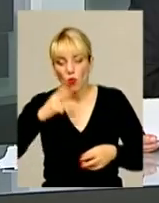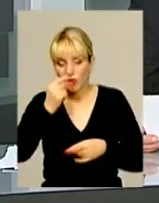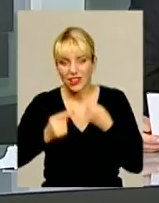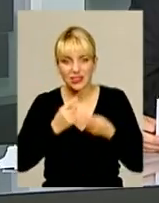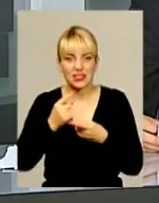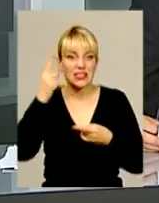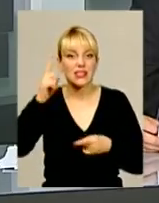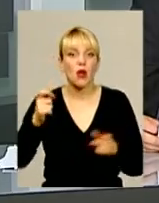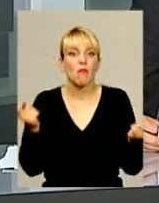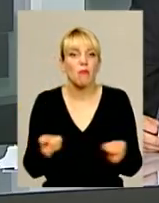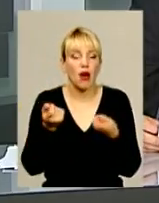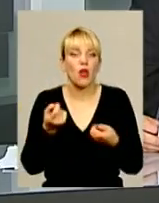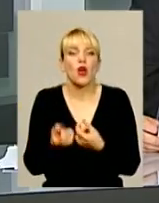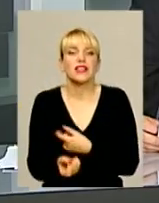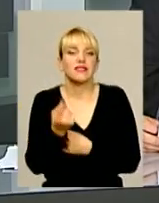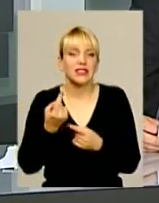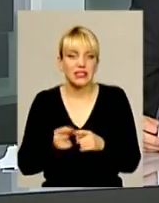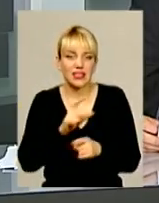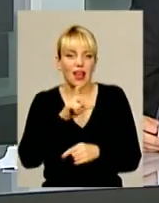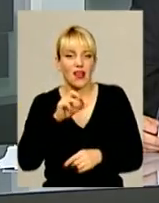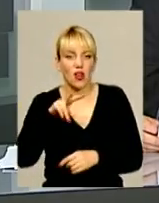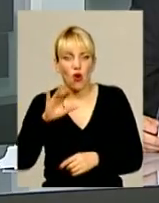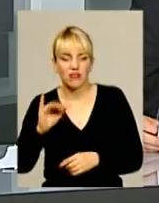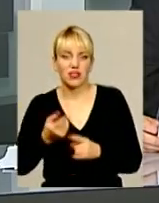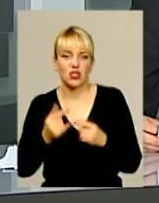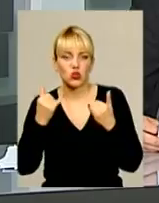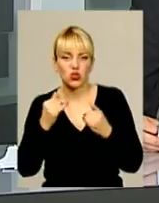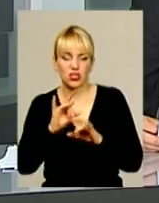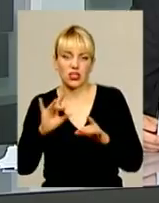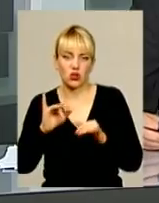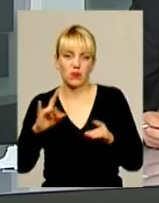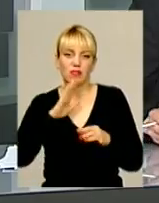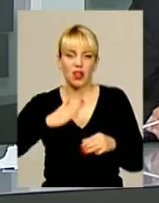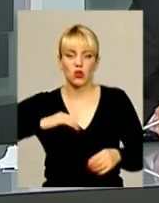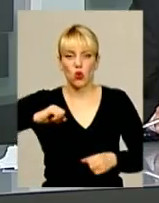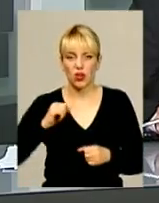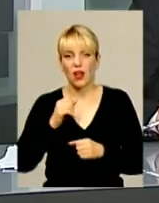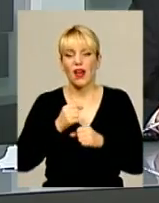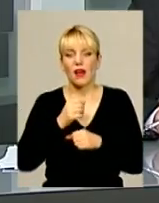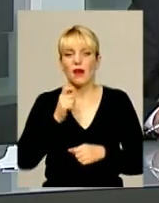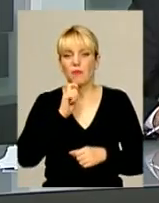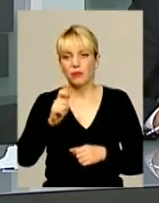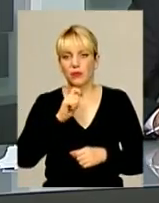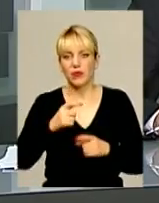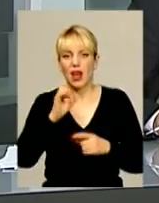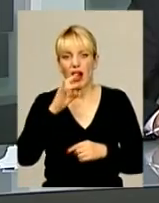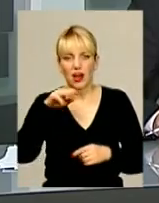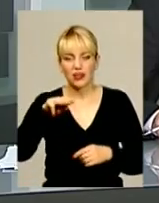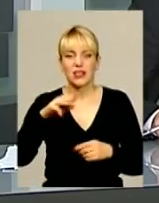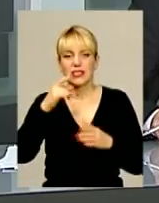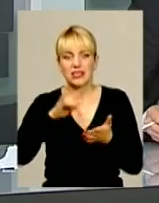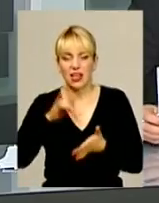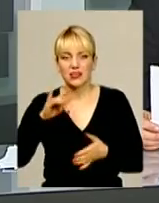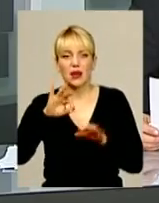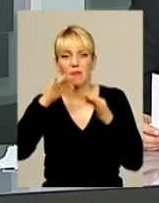мало. Про корені Хеловіна та його сучасне трактування нам розповіла наша колега, ведуча програми «Арт-центр» мистецтво